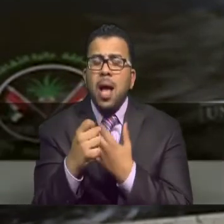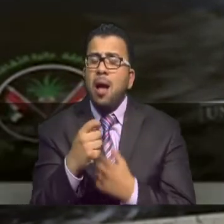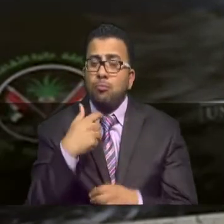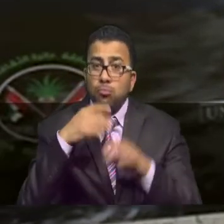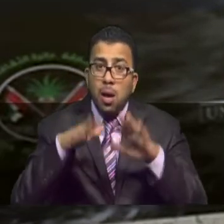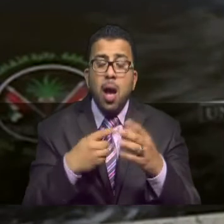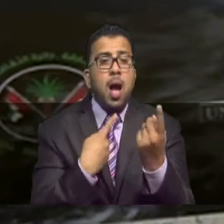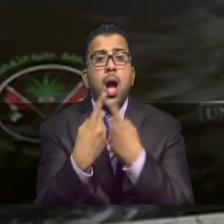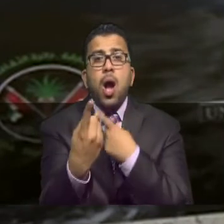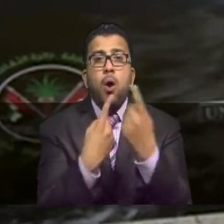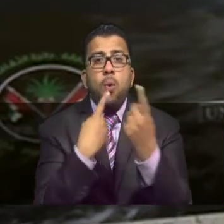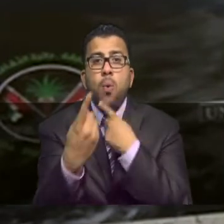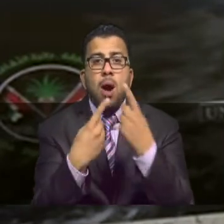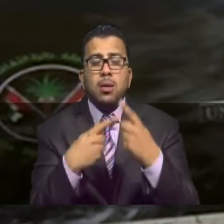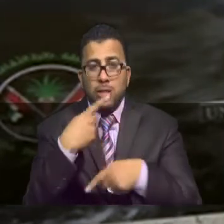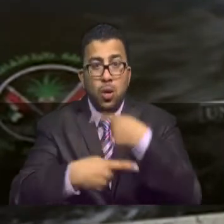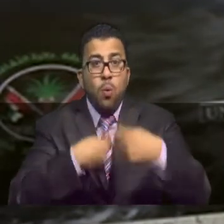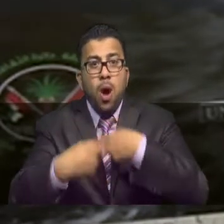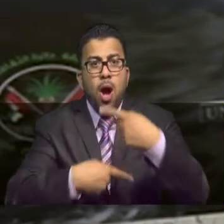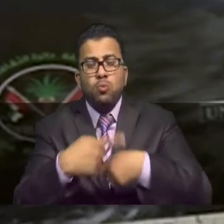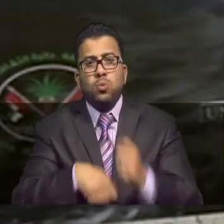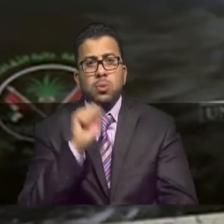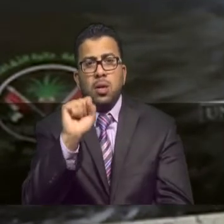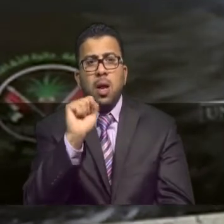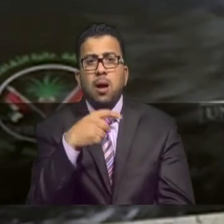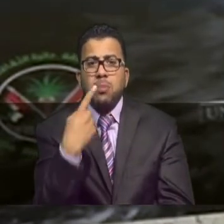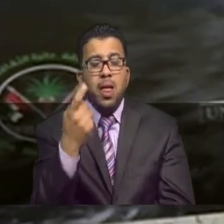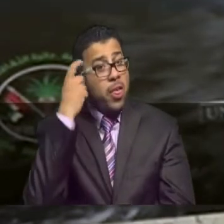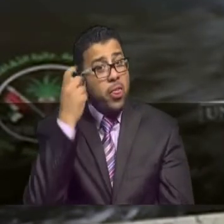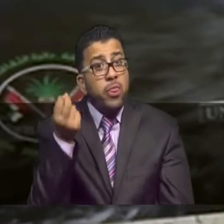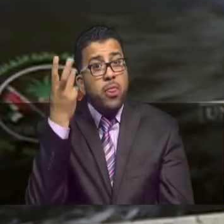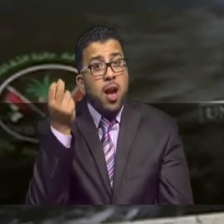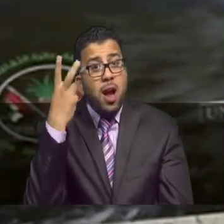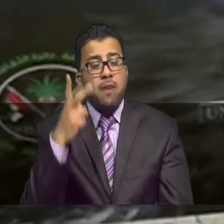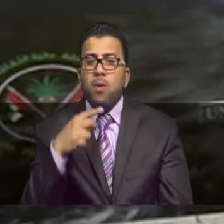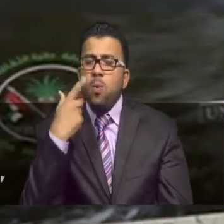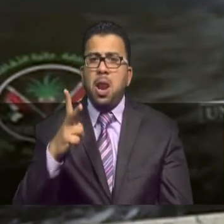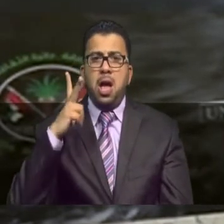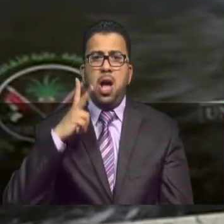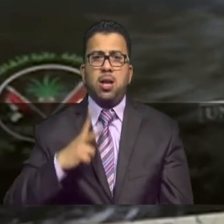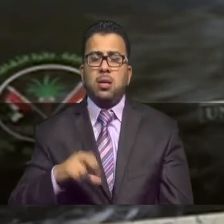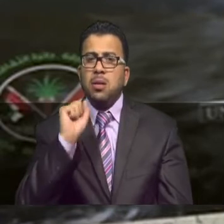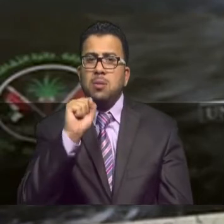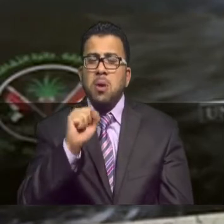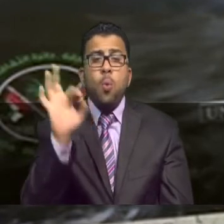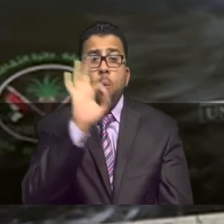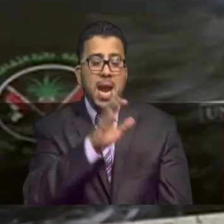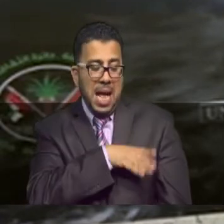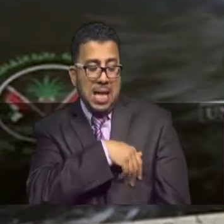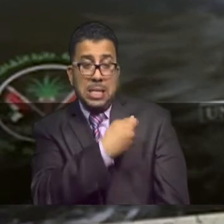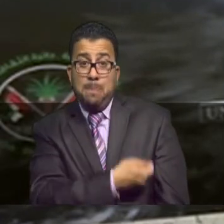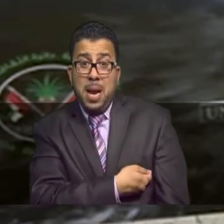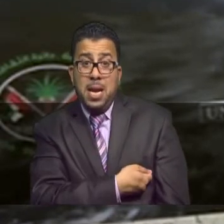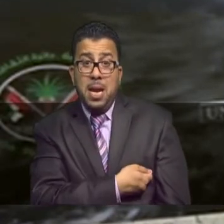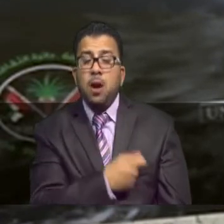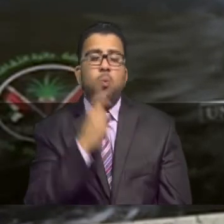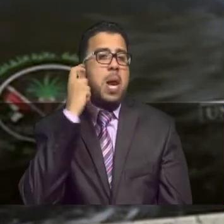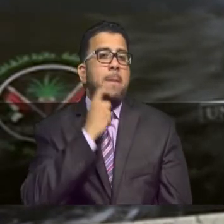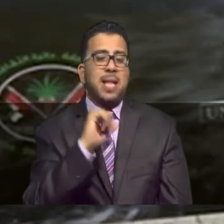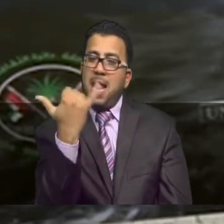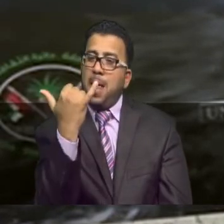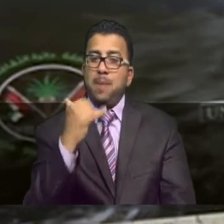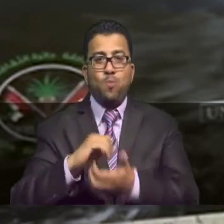بيننا والتواصل بين التواصل الثقافي والحضاري بين المملكة الإسبانية ودولة الإمارات العربية